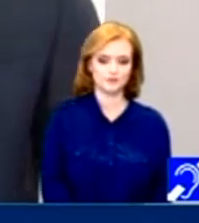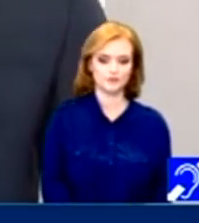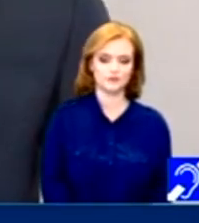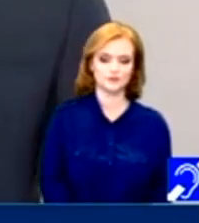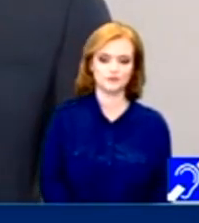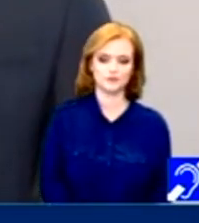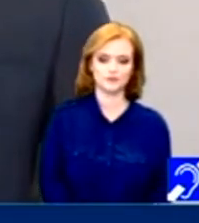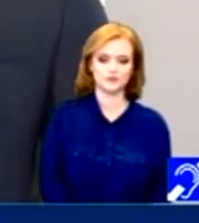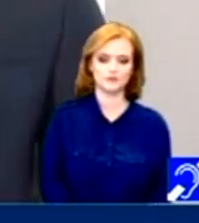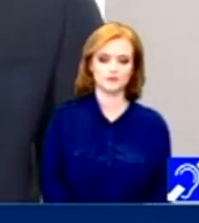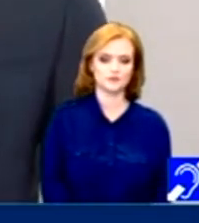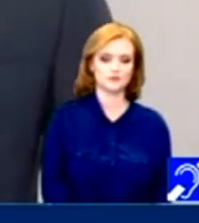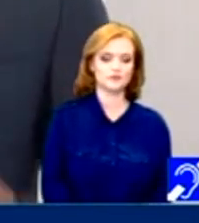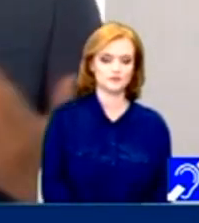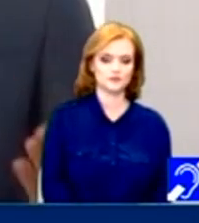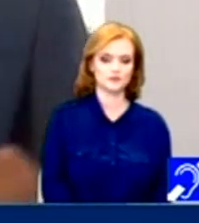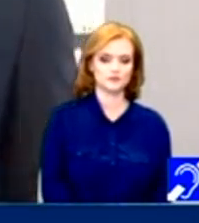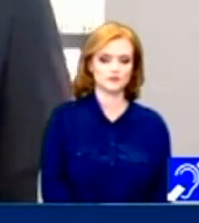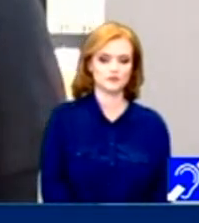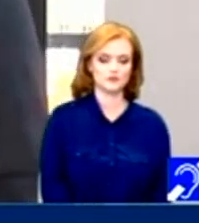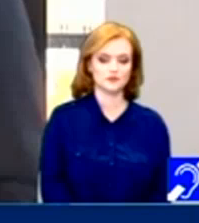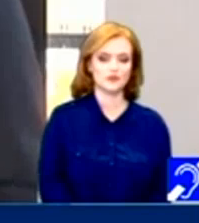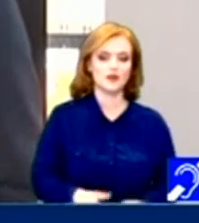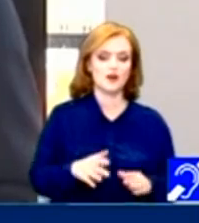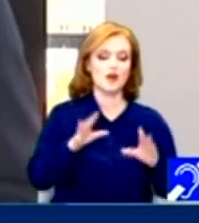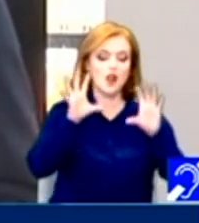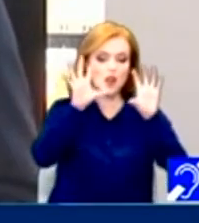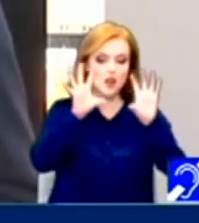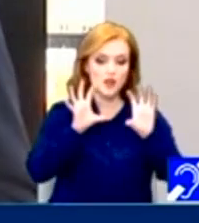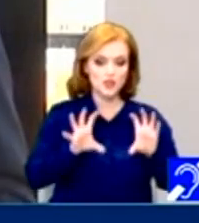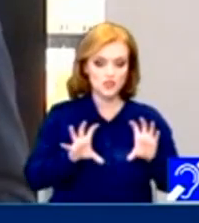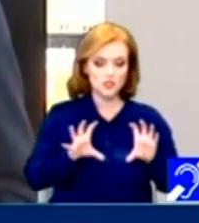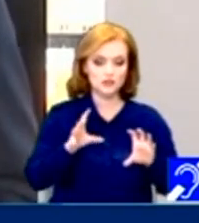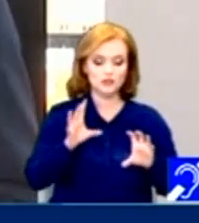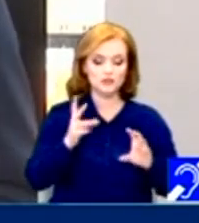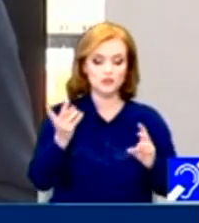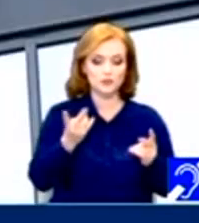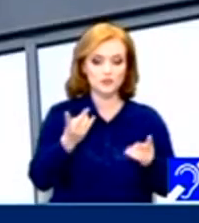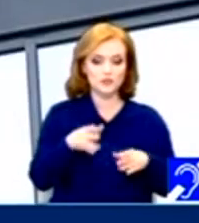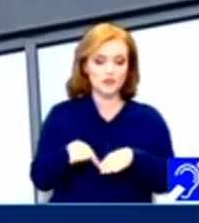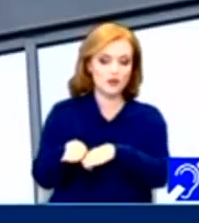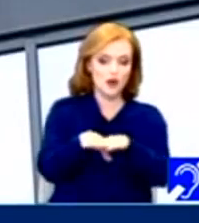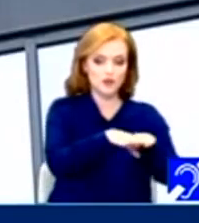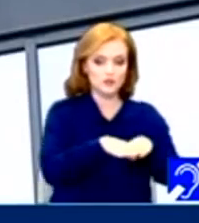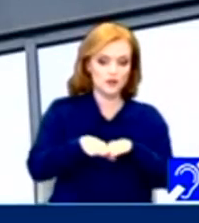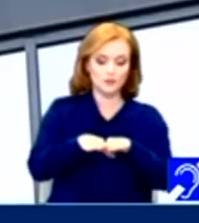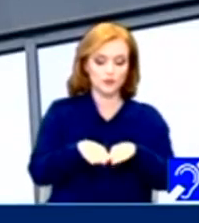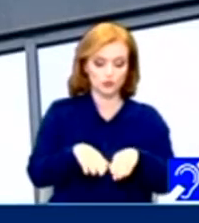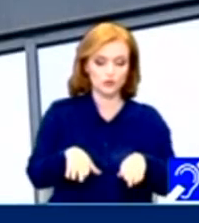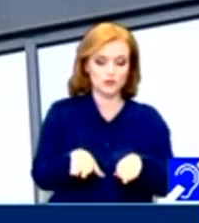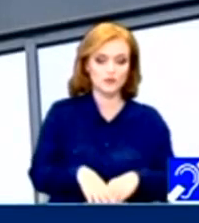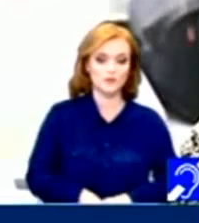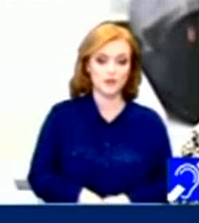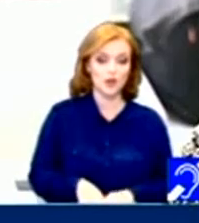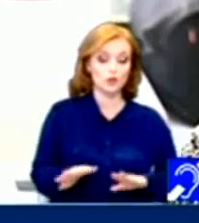judecată. Anul trecut m-am expus, anul curent. Am zis, legea este una și trebuie să fie una pentru toți. După decizia Curții de